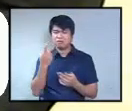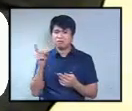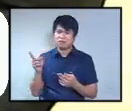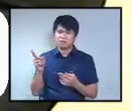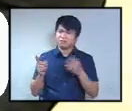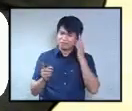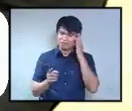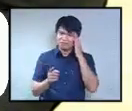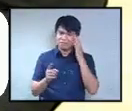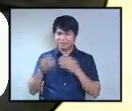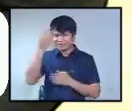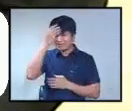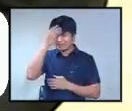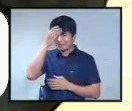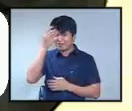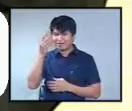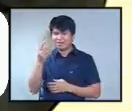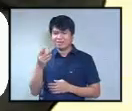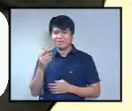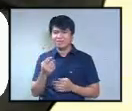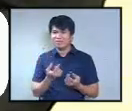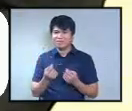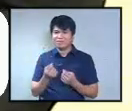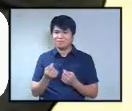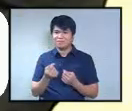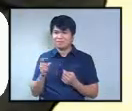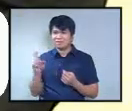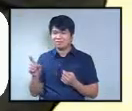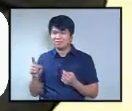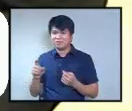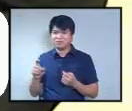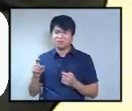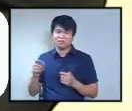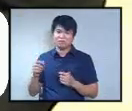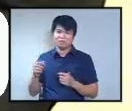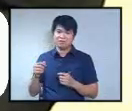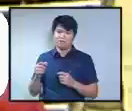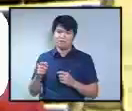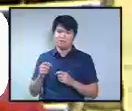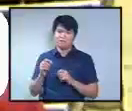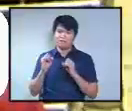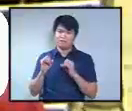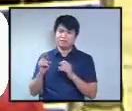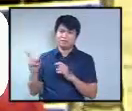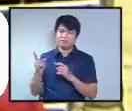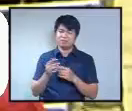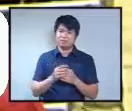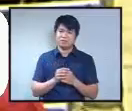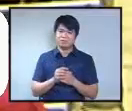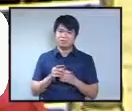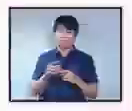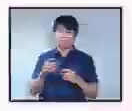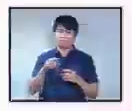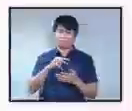I know that Cayetano can handle everything. Mm-hmm. He has to delegate this, yung ganun. Sa gitna ng